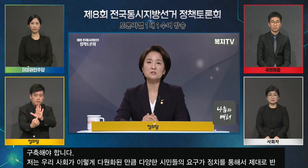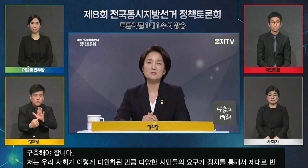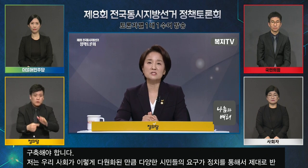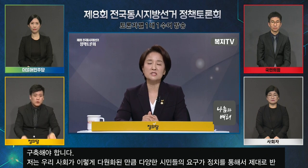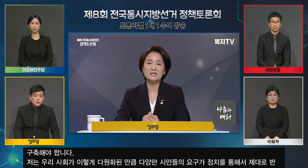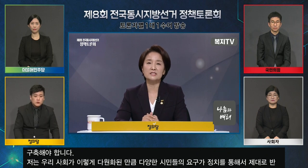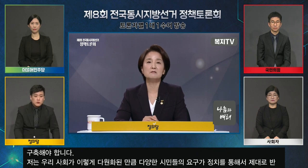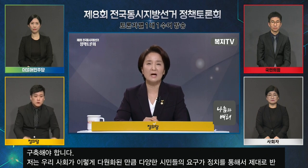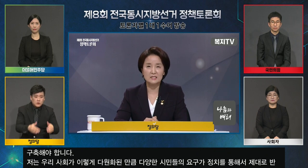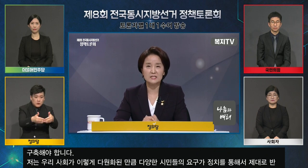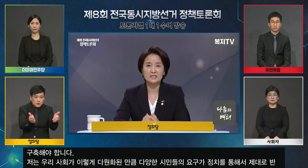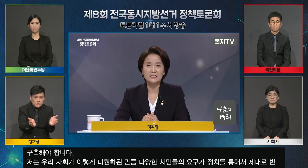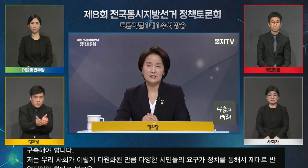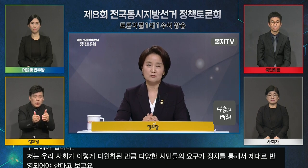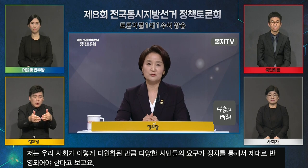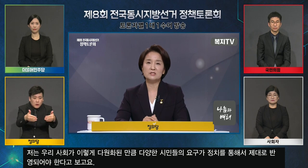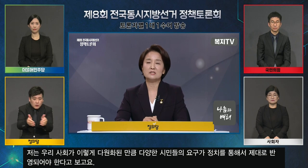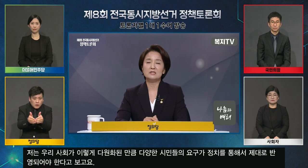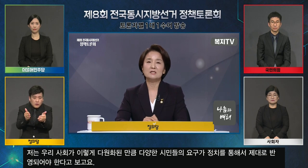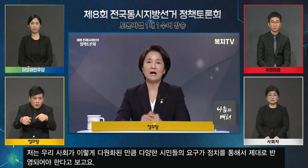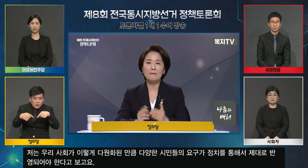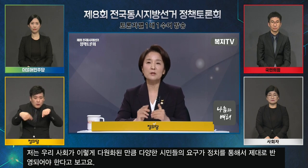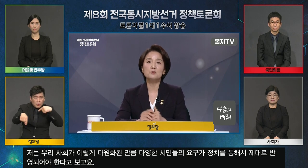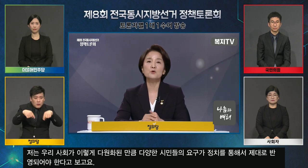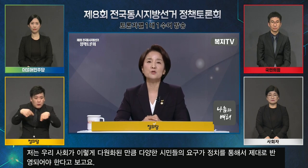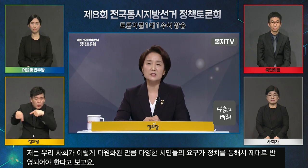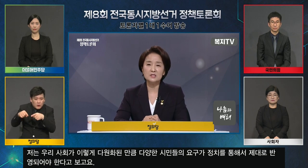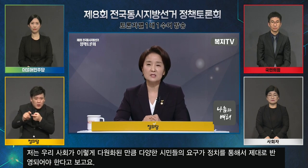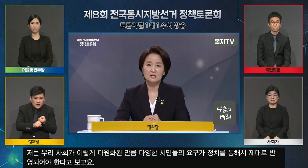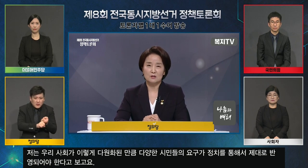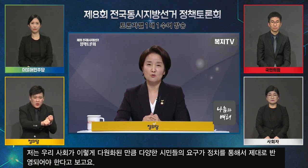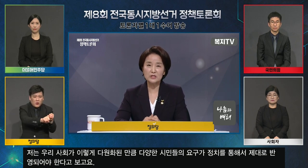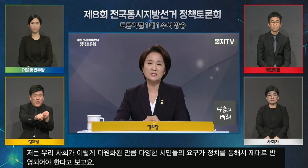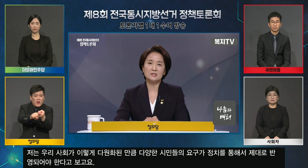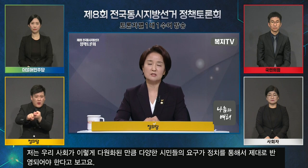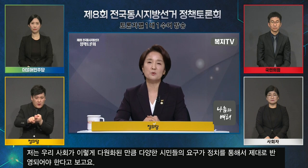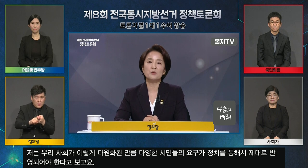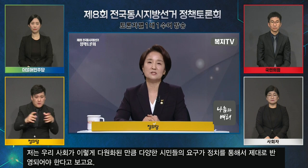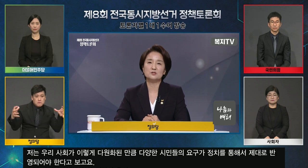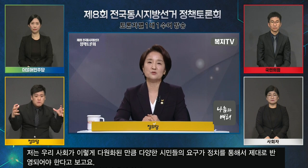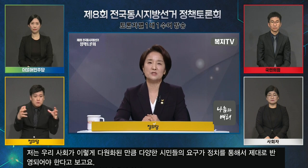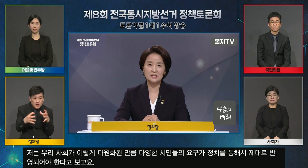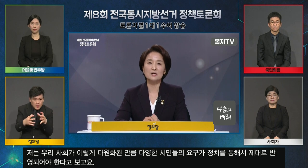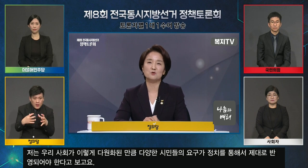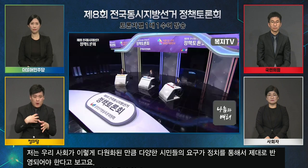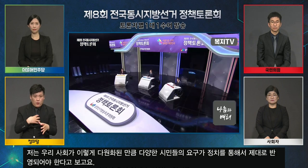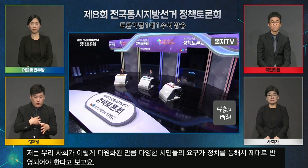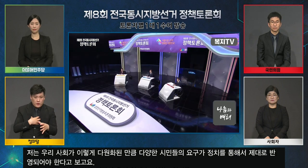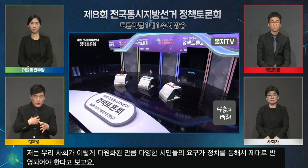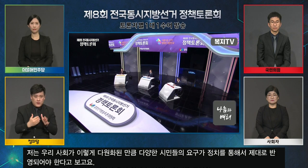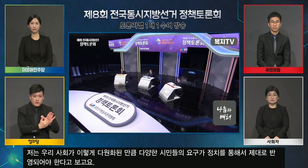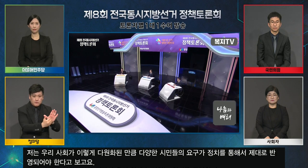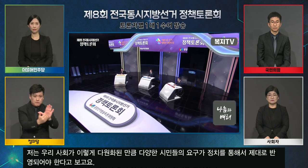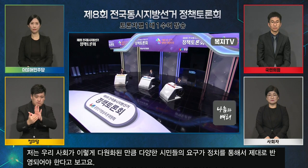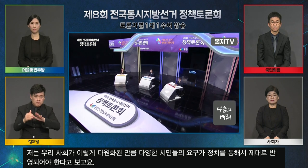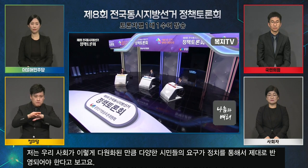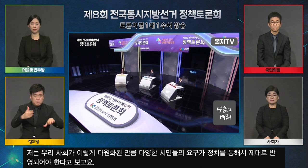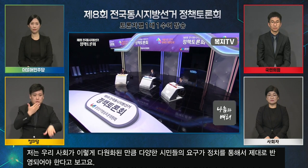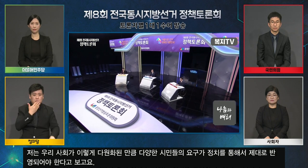연합정치의 길만이 우리 앞에 놓여있는 위기를 극복할 수 있다고 봅니다.